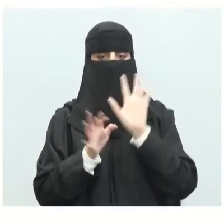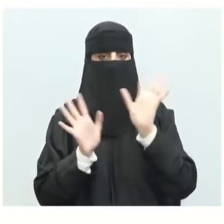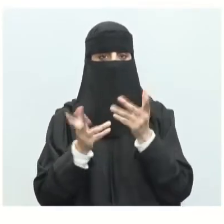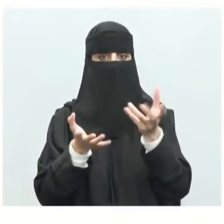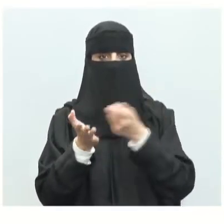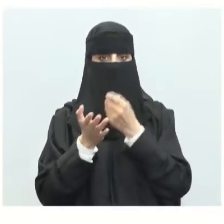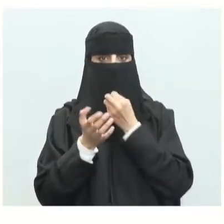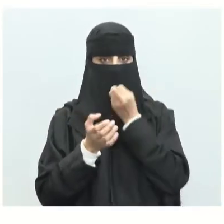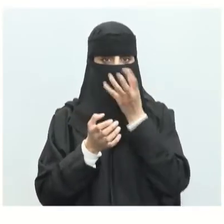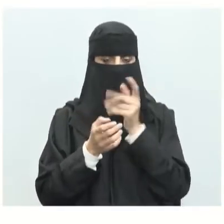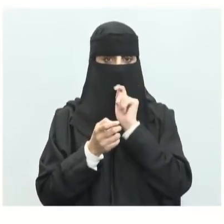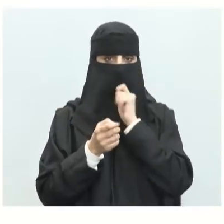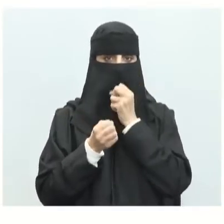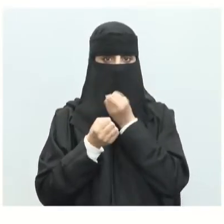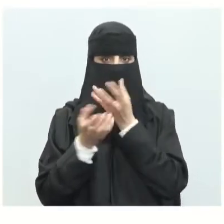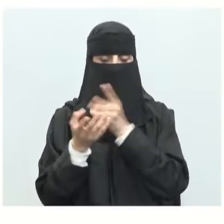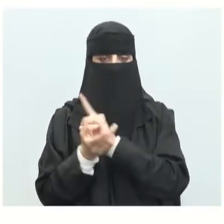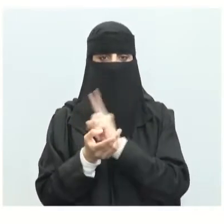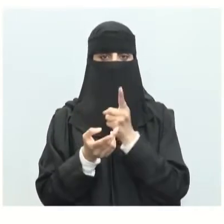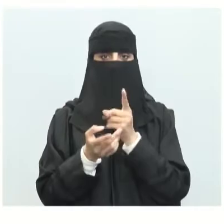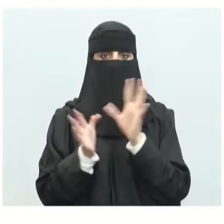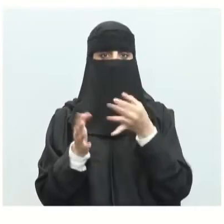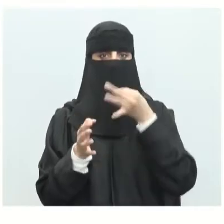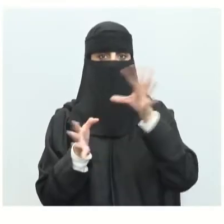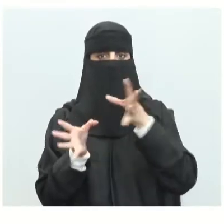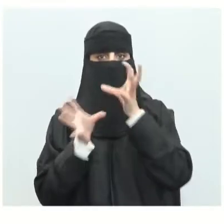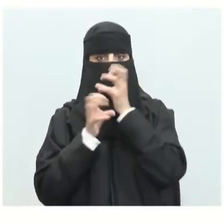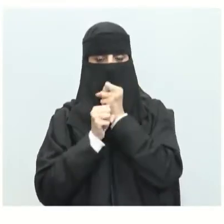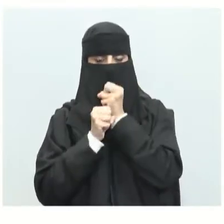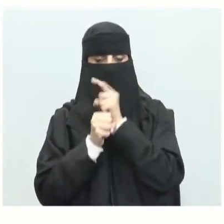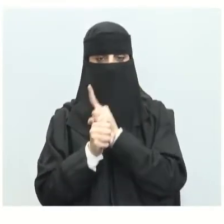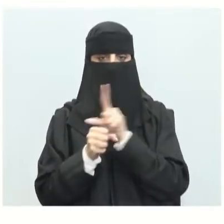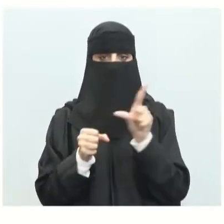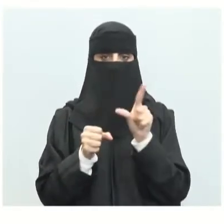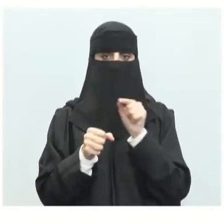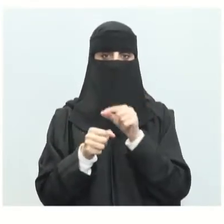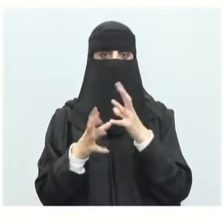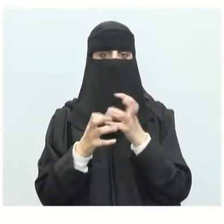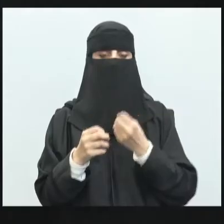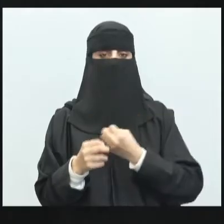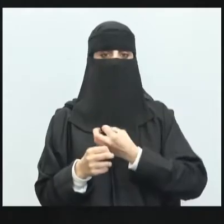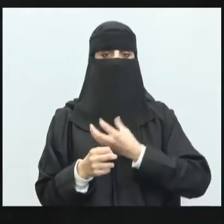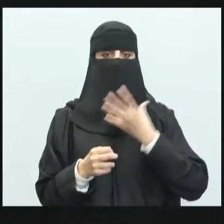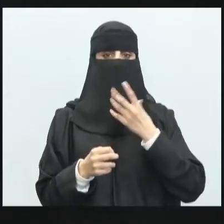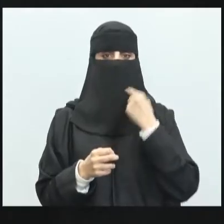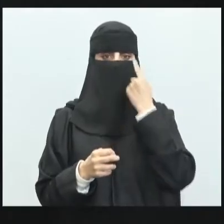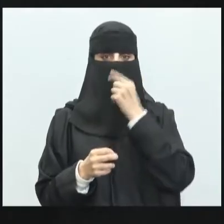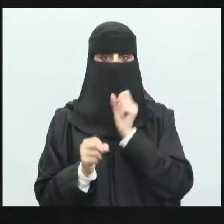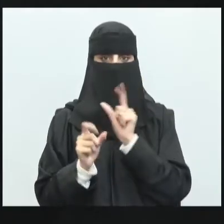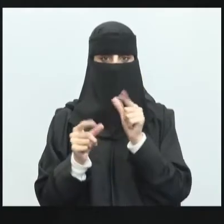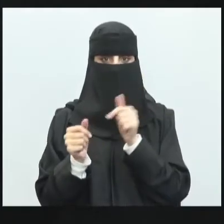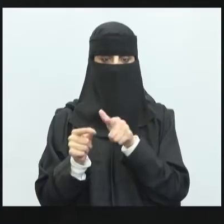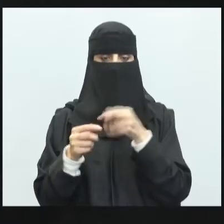سرا ولا اكتم نفعا اذا بامكانك ان